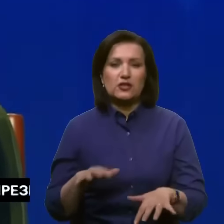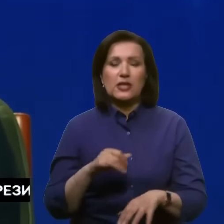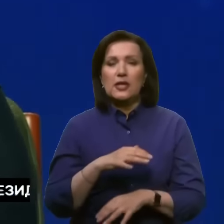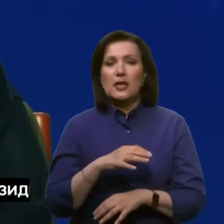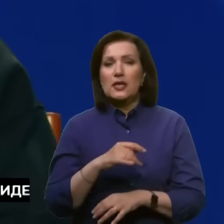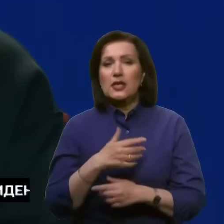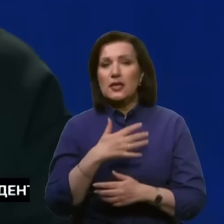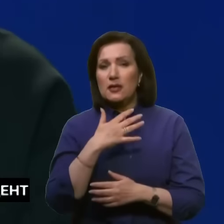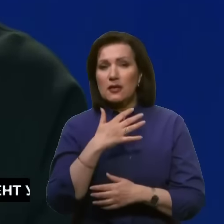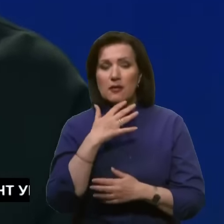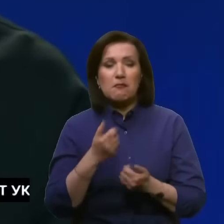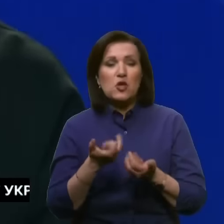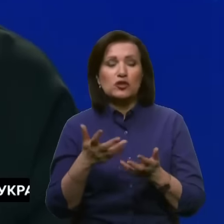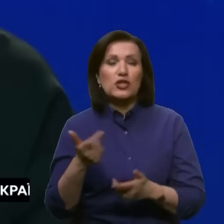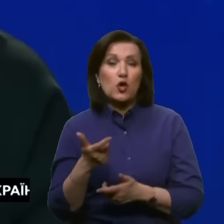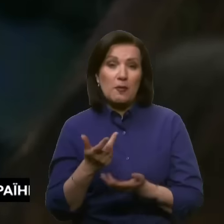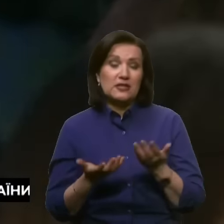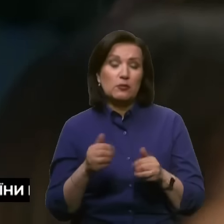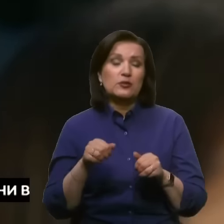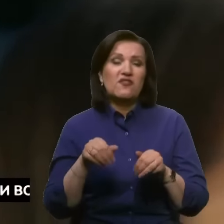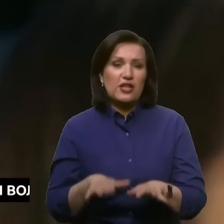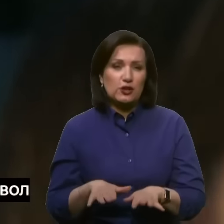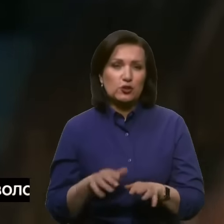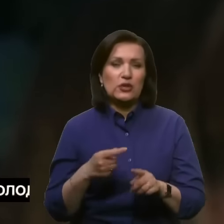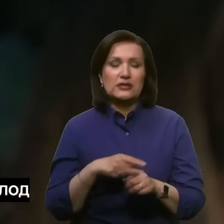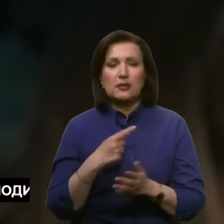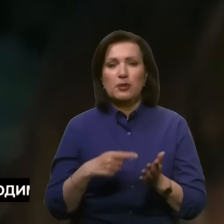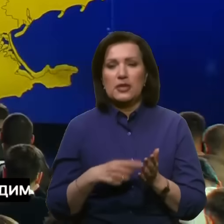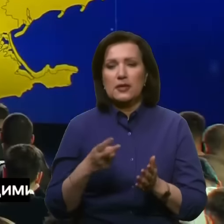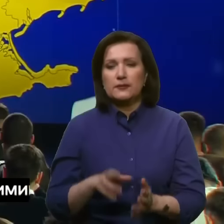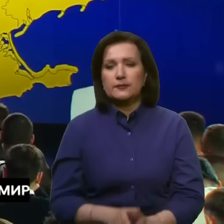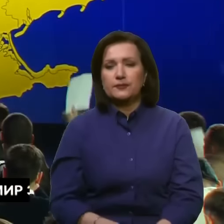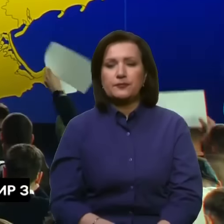множинне громадянство частково, напевно, вирішує це питання.